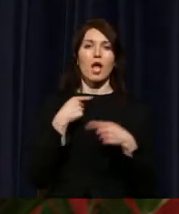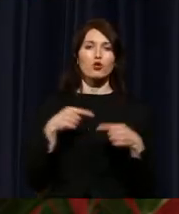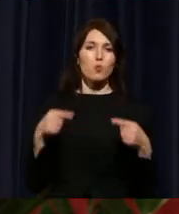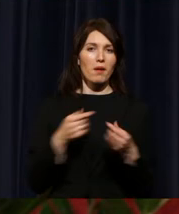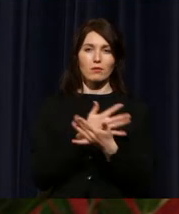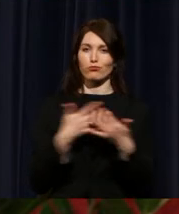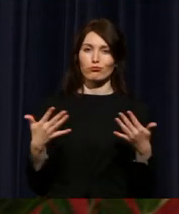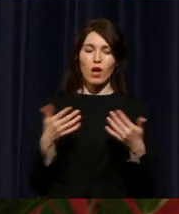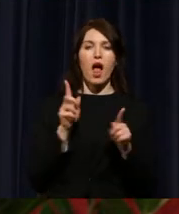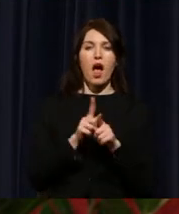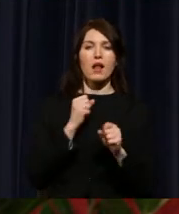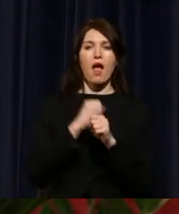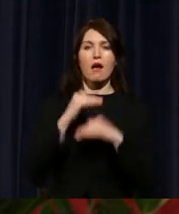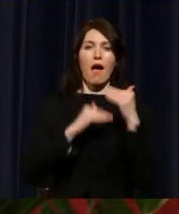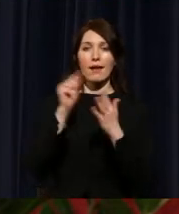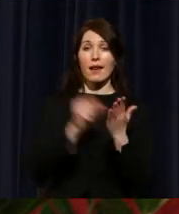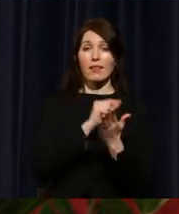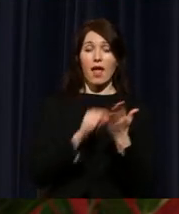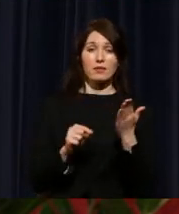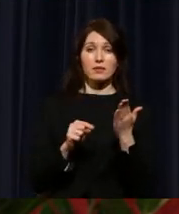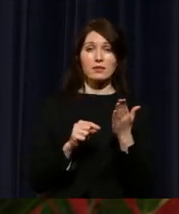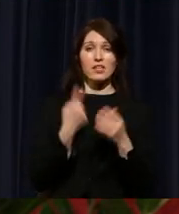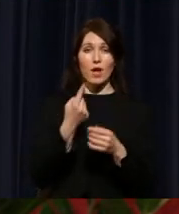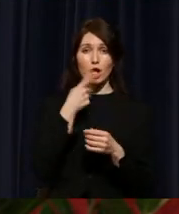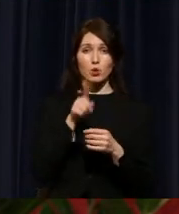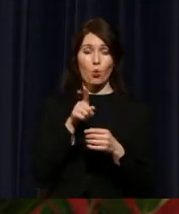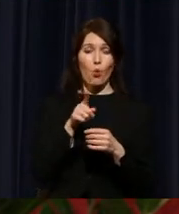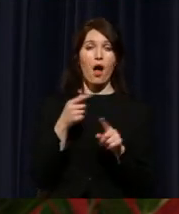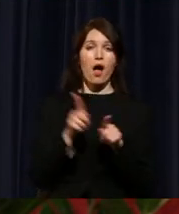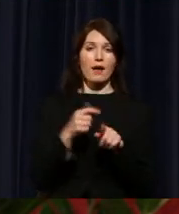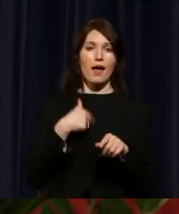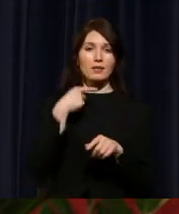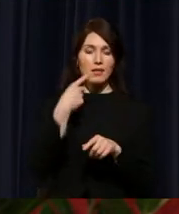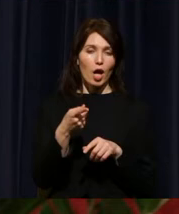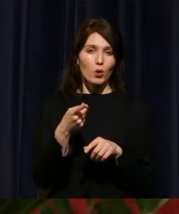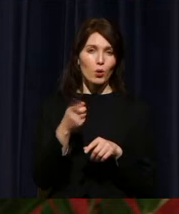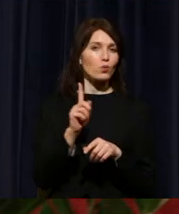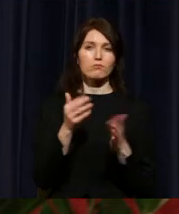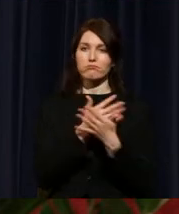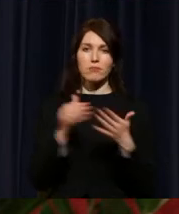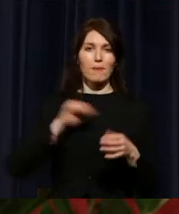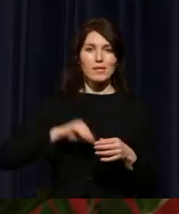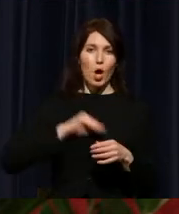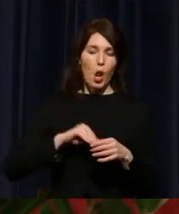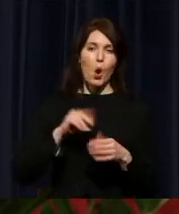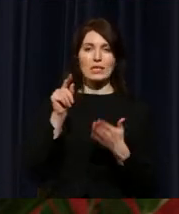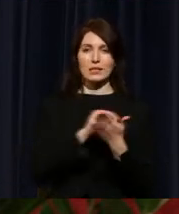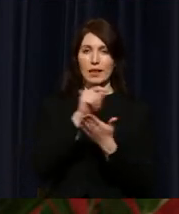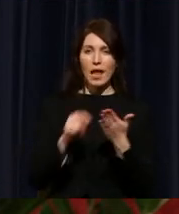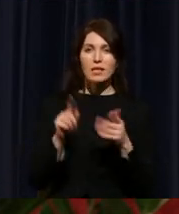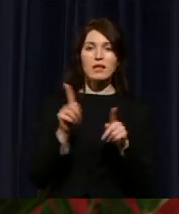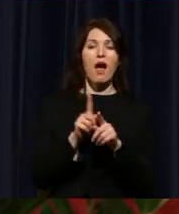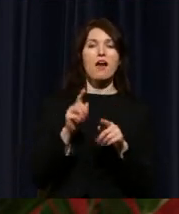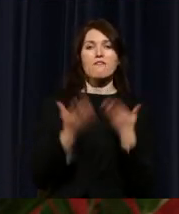un dažādi un karjeras tests ir, viens no, un es teiktu arī, nezinu, ir dažādi psiholoģiskie testi,